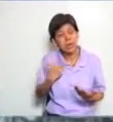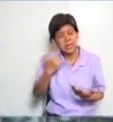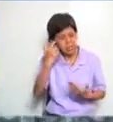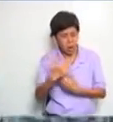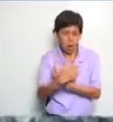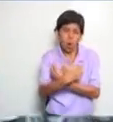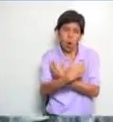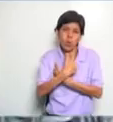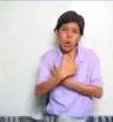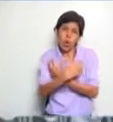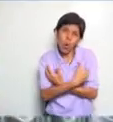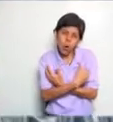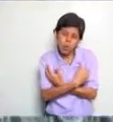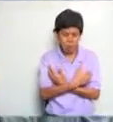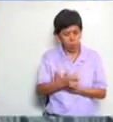ถ้าไม่เคยรบทอรมเหรอ